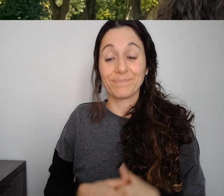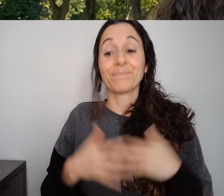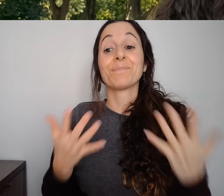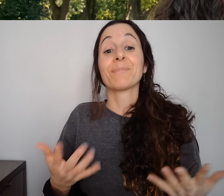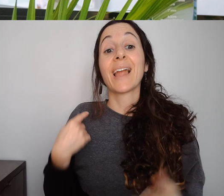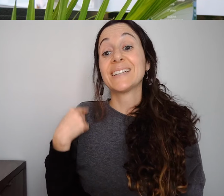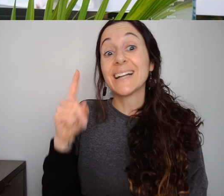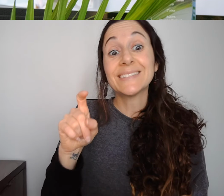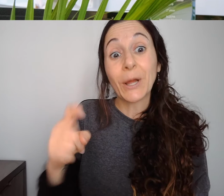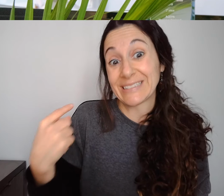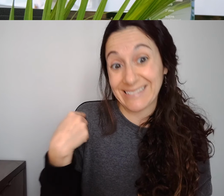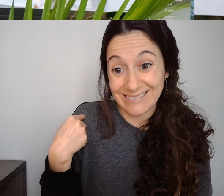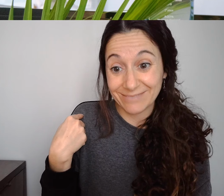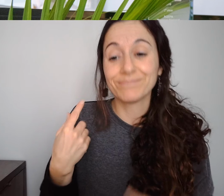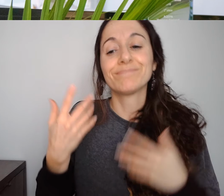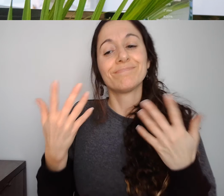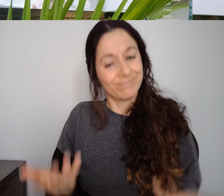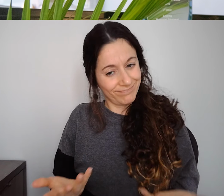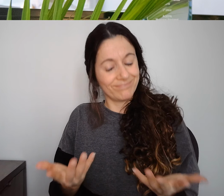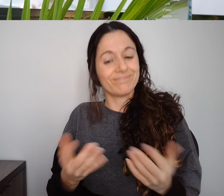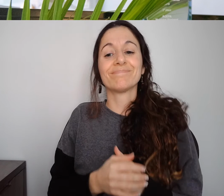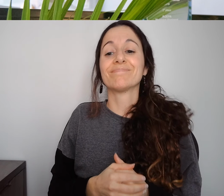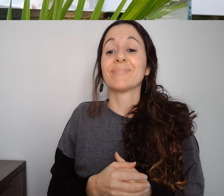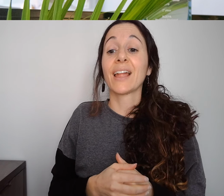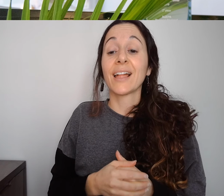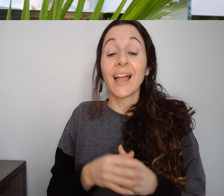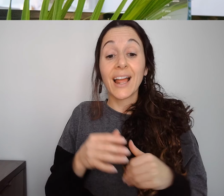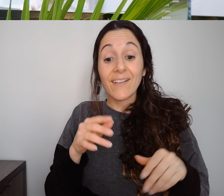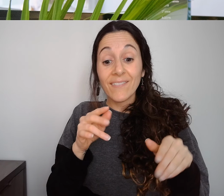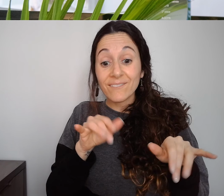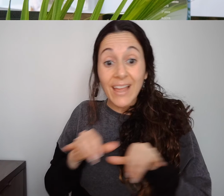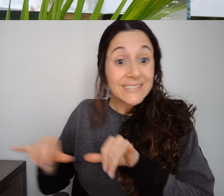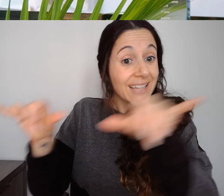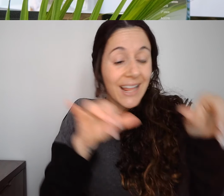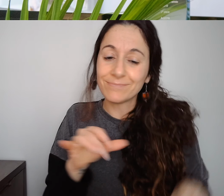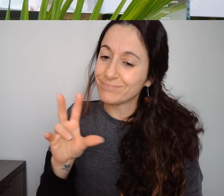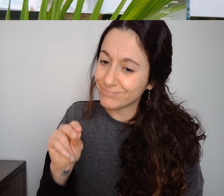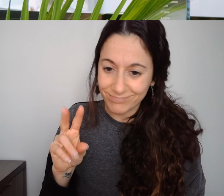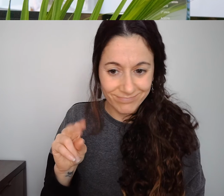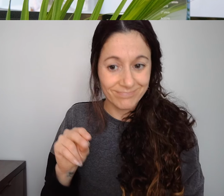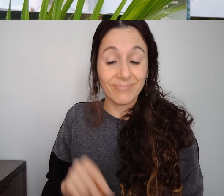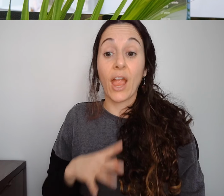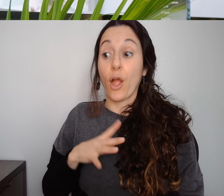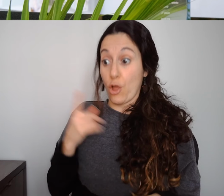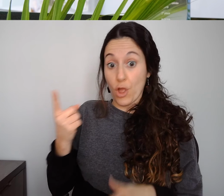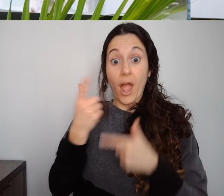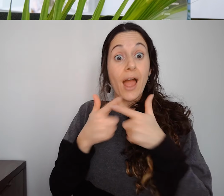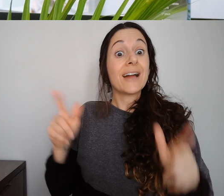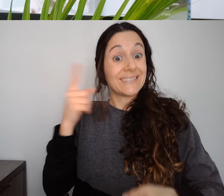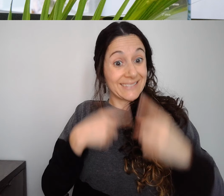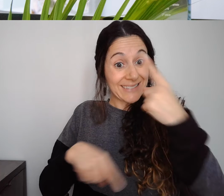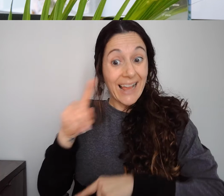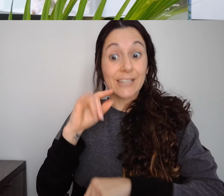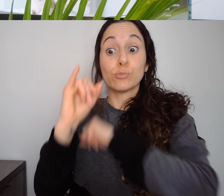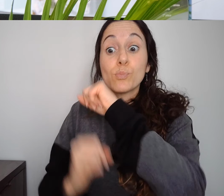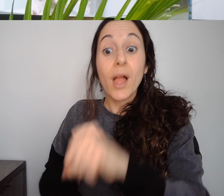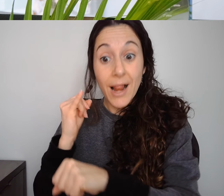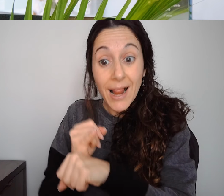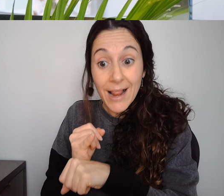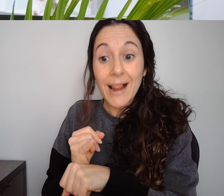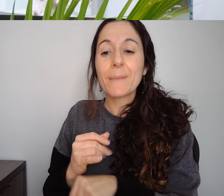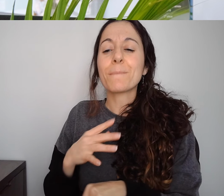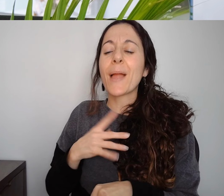Ouais. Donc, comme mentionné dans la question précédente, non, elle n'est pas universelle. Il y a la langue des signes